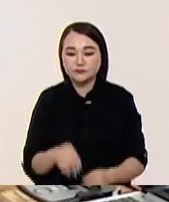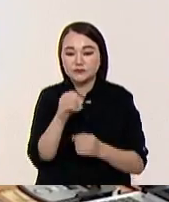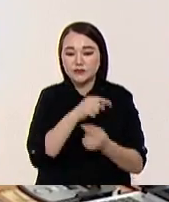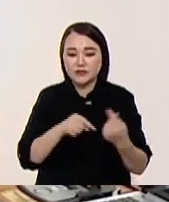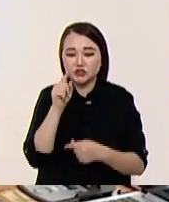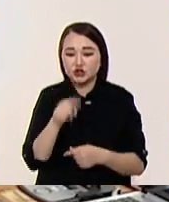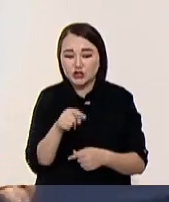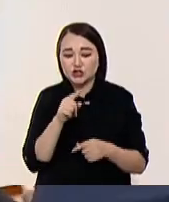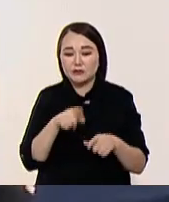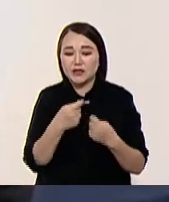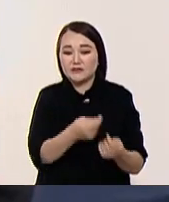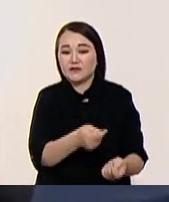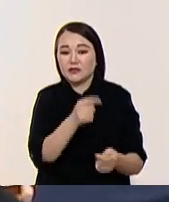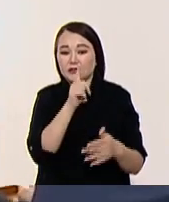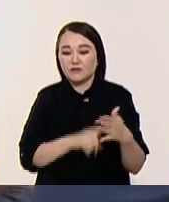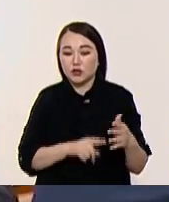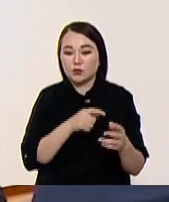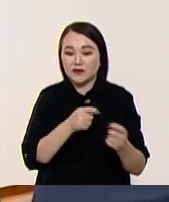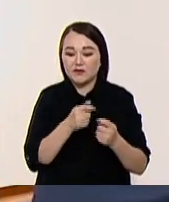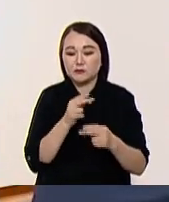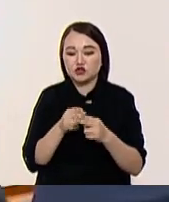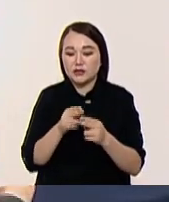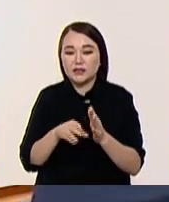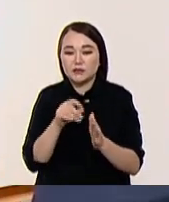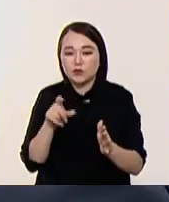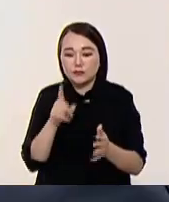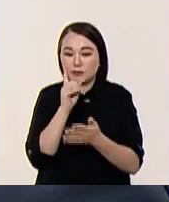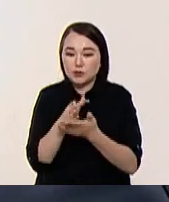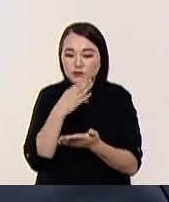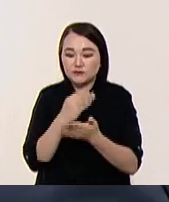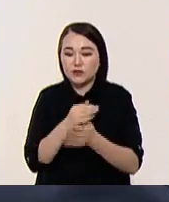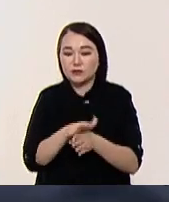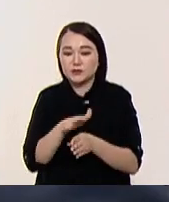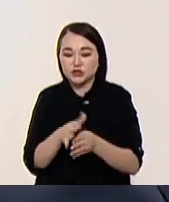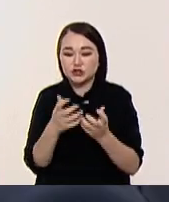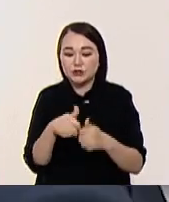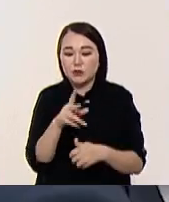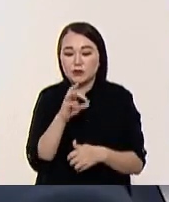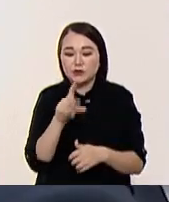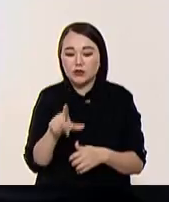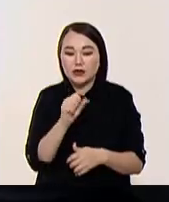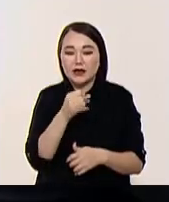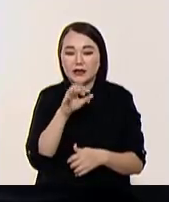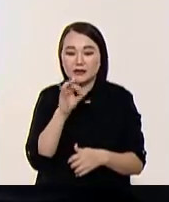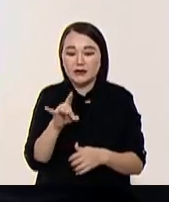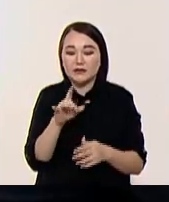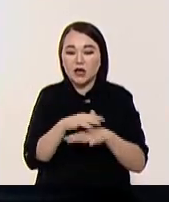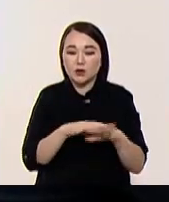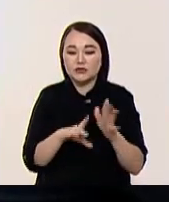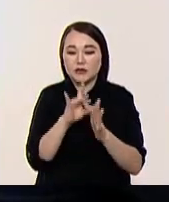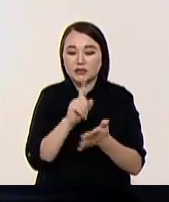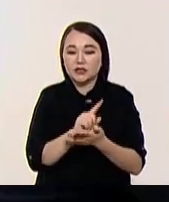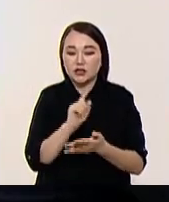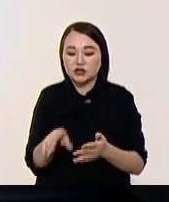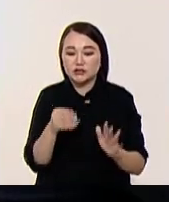Бизнес, даже переданный в доверительное управление, мешает депутатам выполнять прямые обязанности, считает политолог Айдар Амрибаев. Народные избранники не